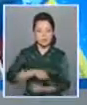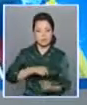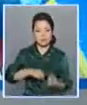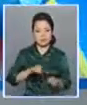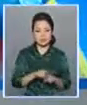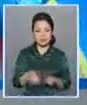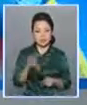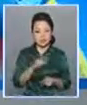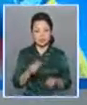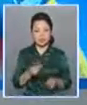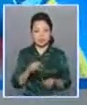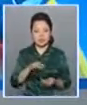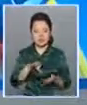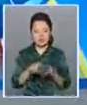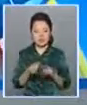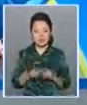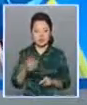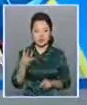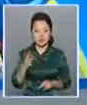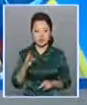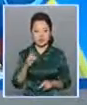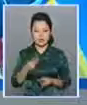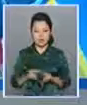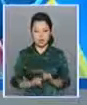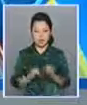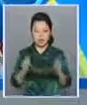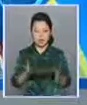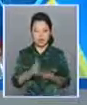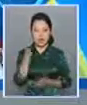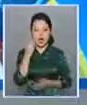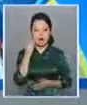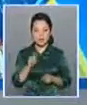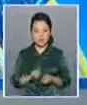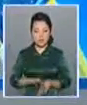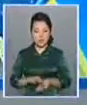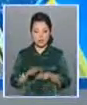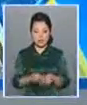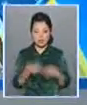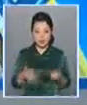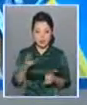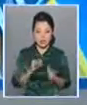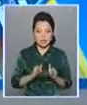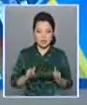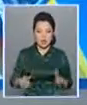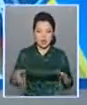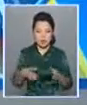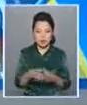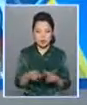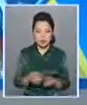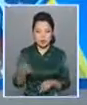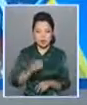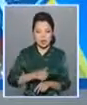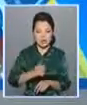субъектілері шығаратын өнім көлемі 4 есеге артқан. Бүгін бұл туралы Алматыда өткен баспасөз мәслихатында даму қорының басқарма